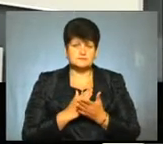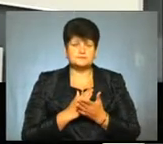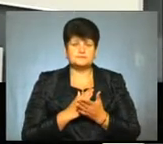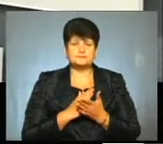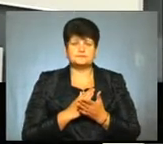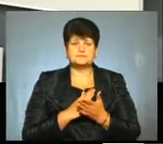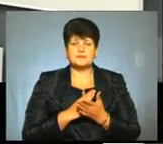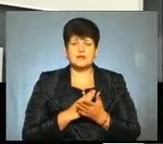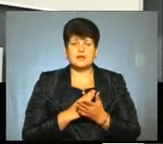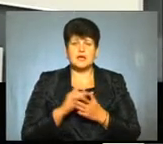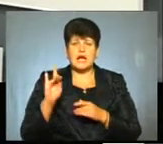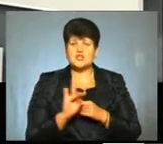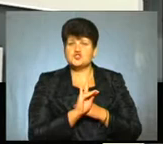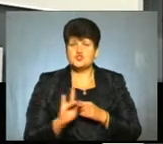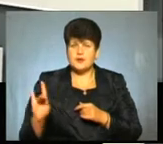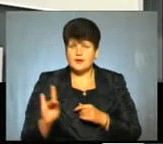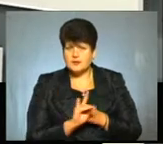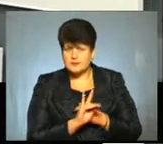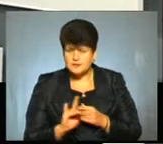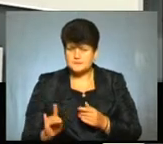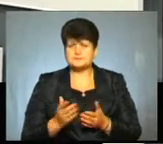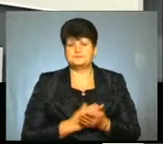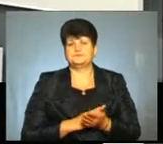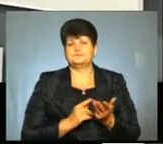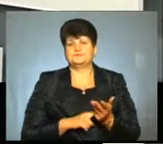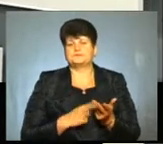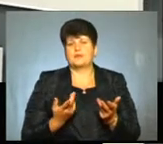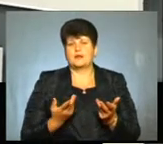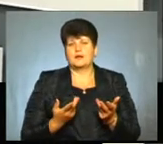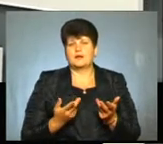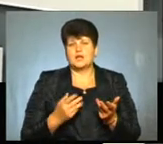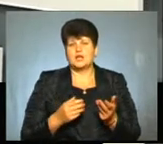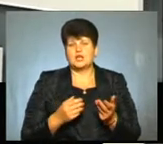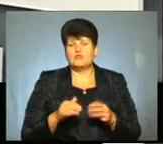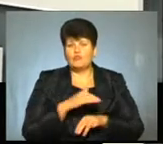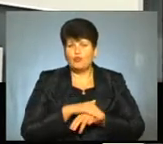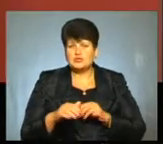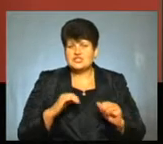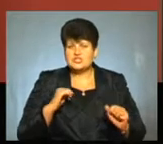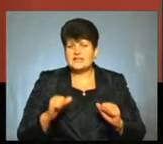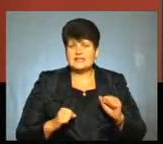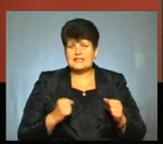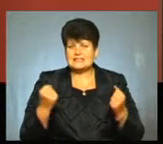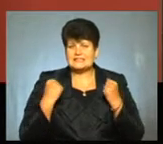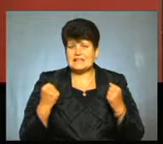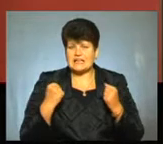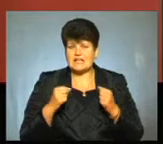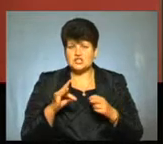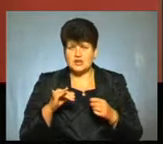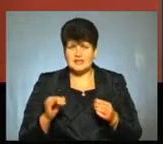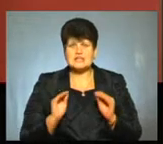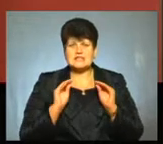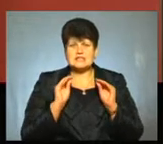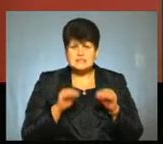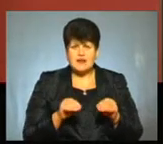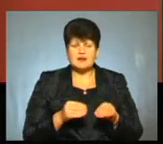буває, що і качелі, і якісь окремі вуличні тренажери, здається, вже ставлять такі складні